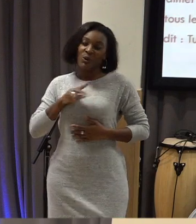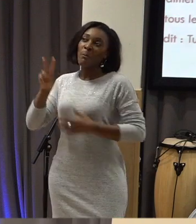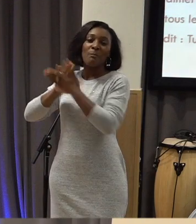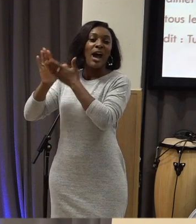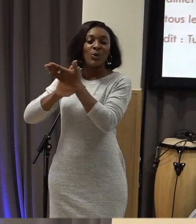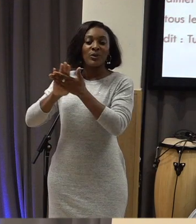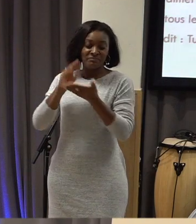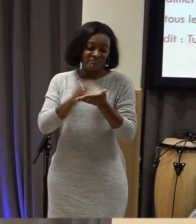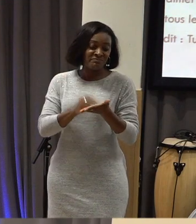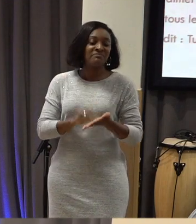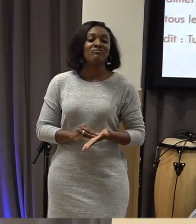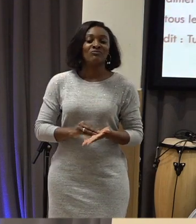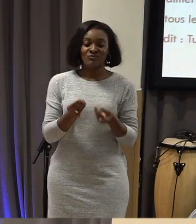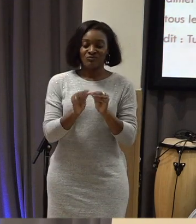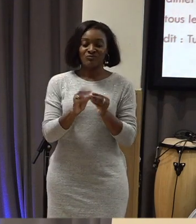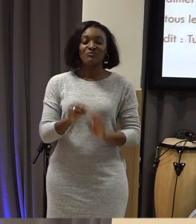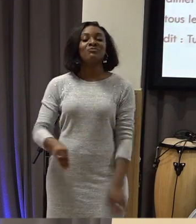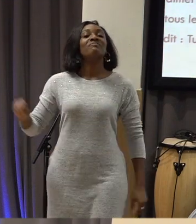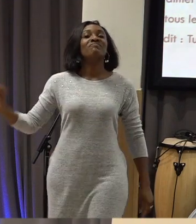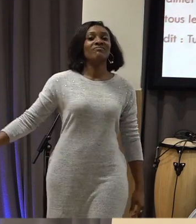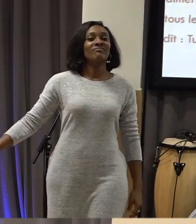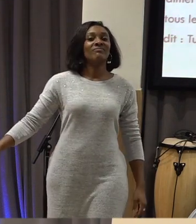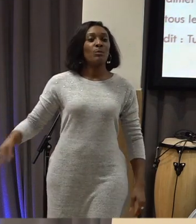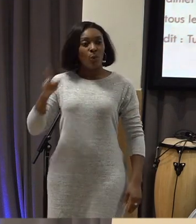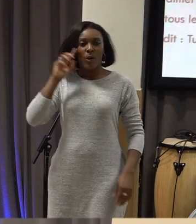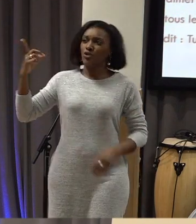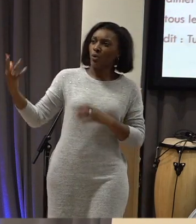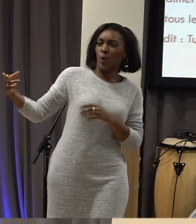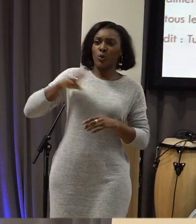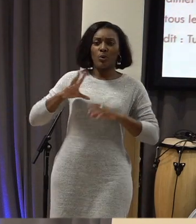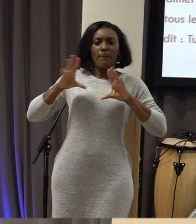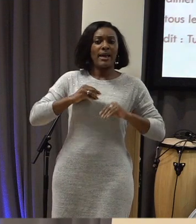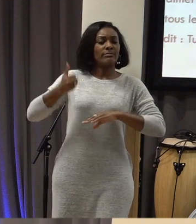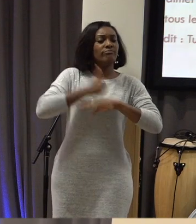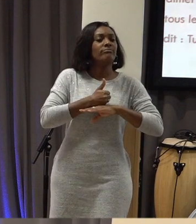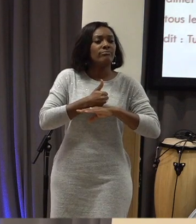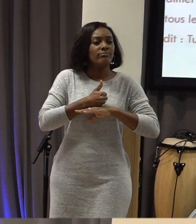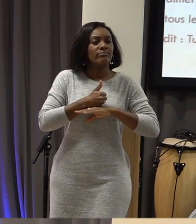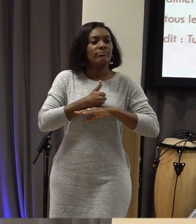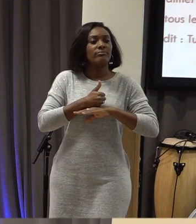Parce que là, tu mets Dieu à sa place.